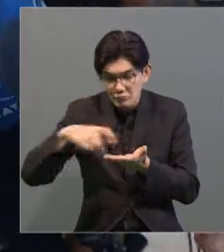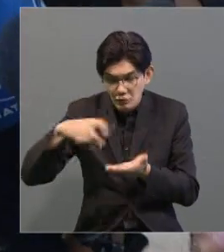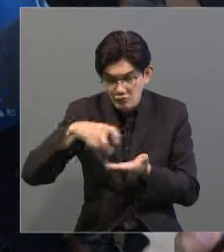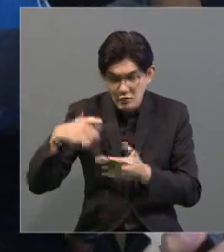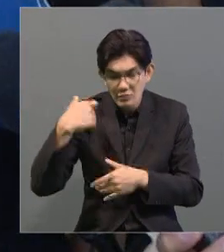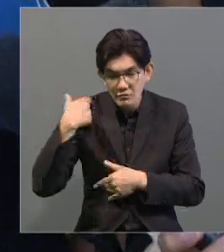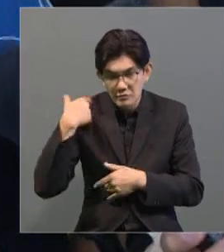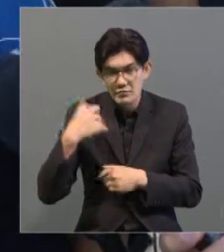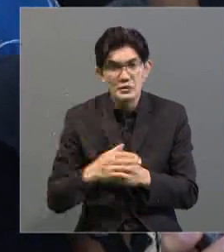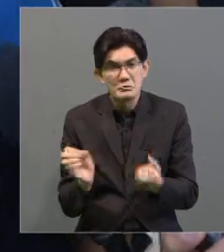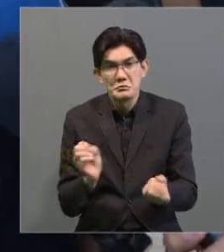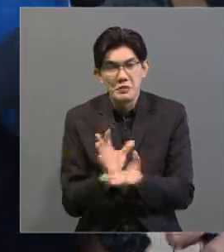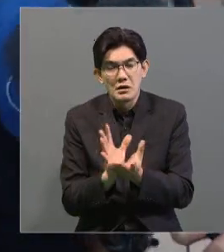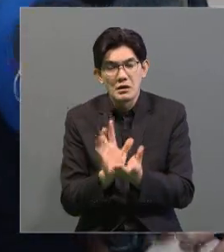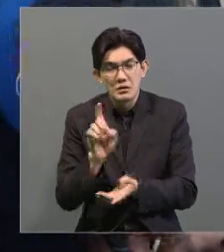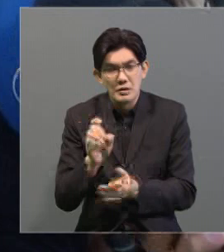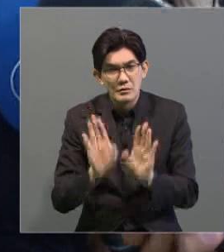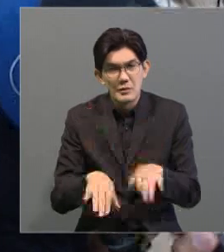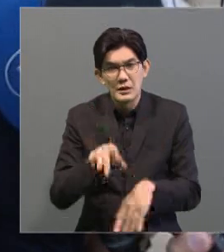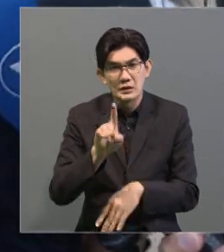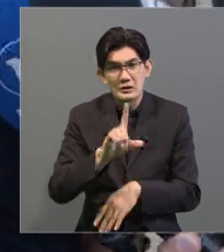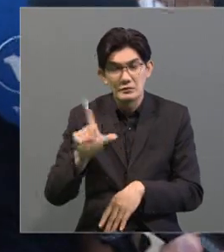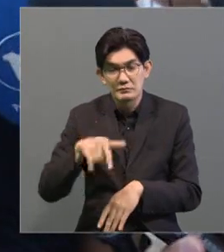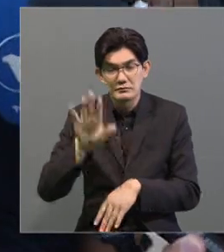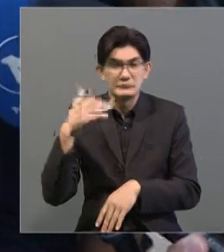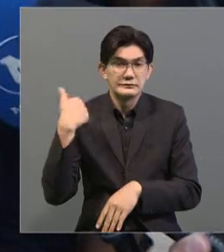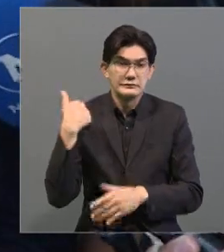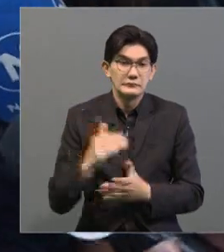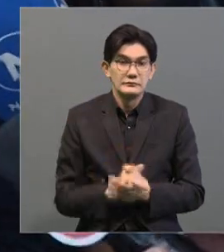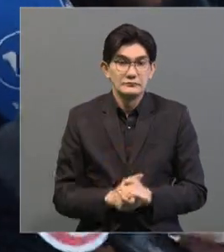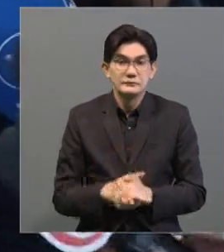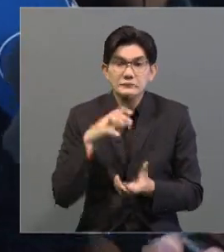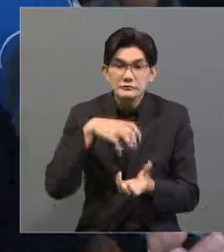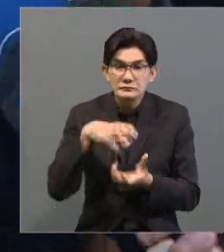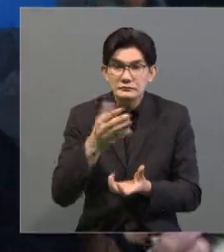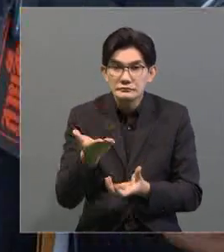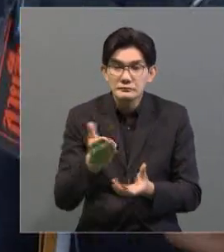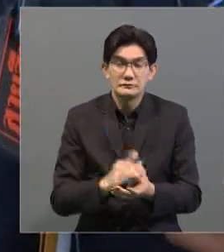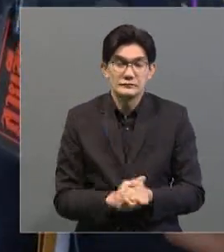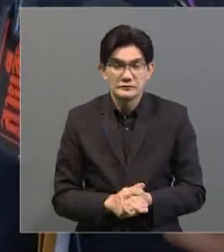รายนี้แหละคือรายที่เสียหายนับล้านบาทลองฟังคุณหนุ่มอนุวัฒน์เล่าดูครับ